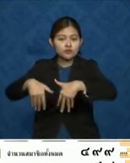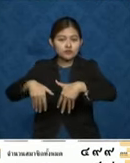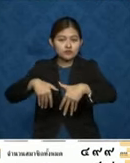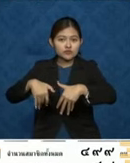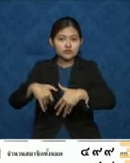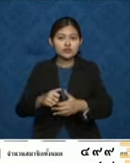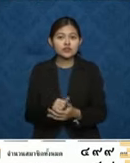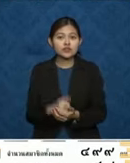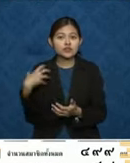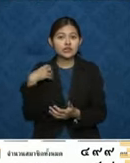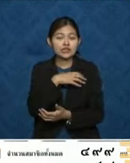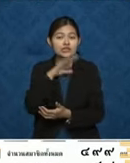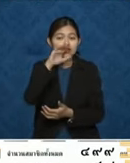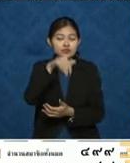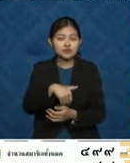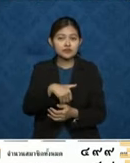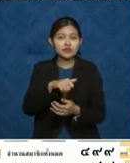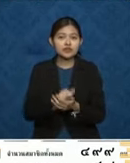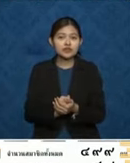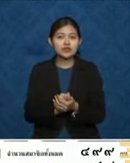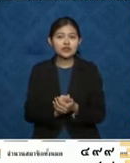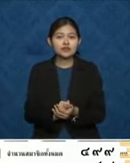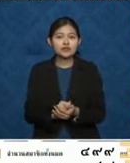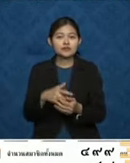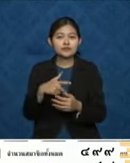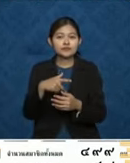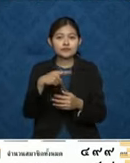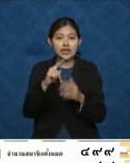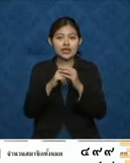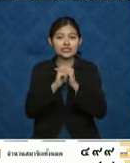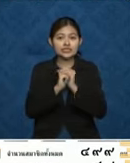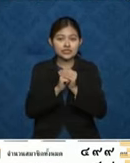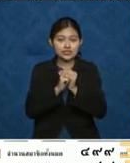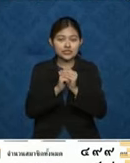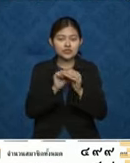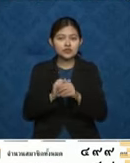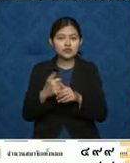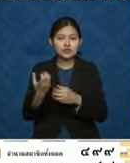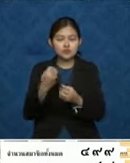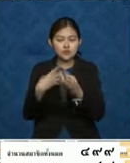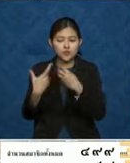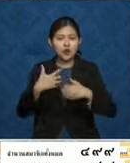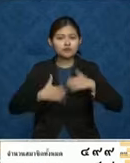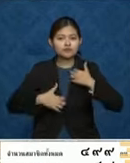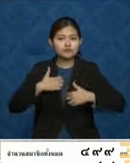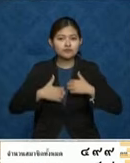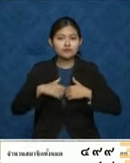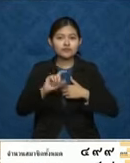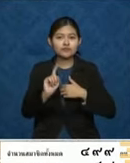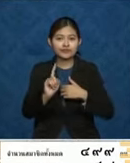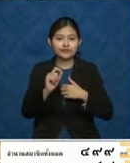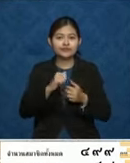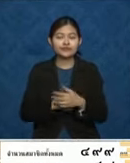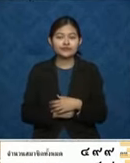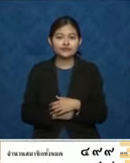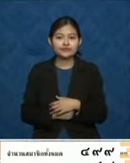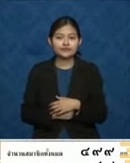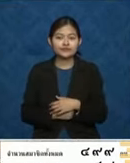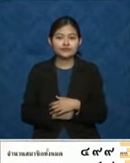เทศบาลตำบลกระบินอำเภอกบินบุรีจังหวัดปราชินบุรีครับด้วยร้องทุกขผ่านมายังท่านนายกเทศมนตรีรังสรรค์บุเร